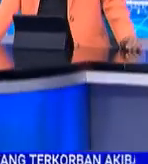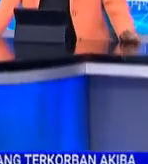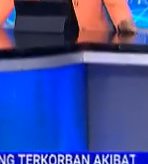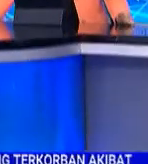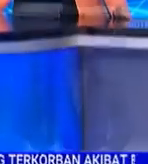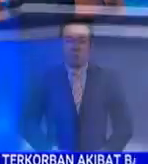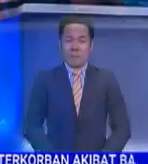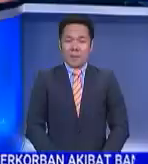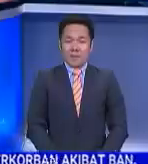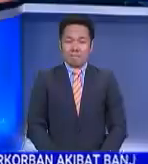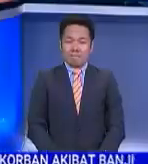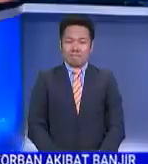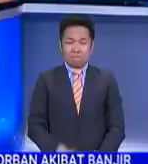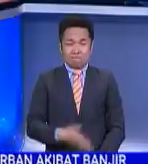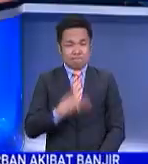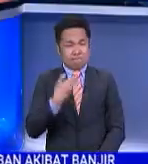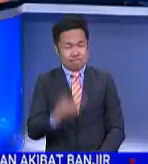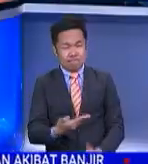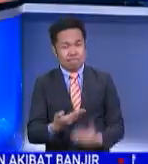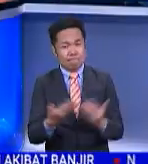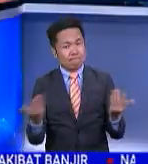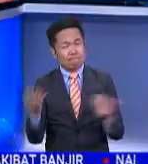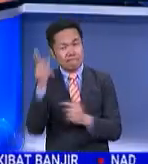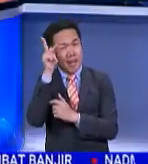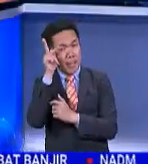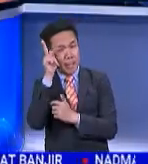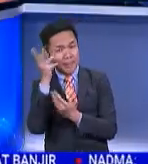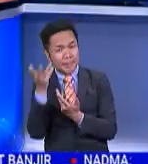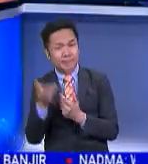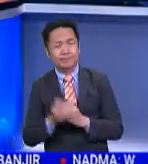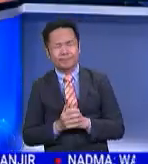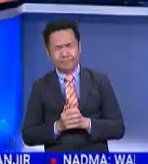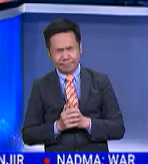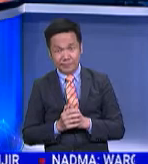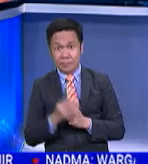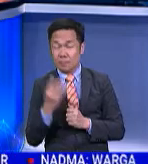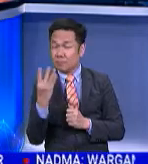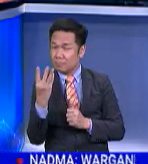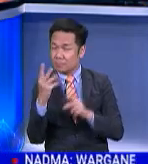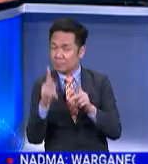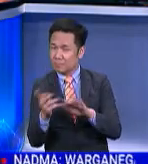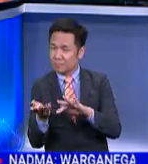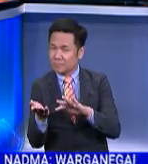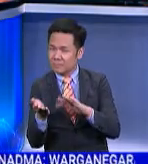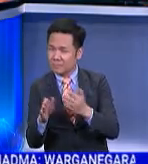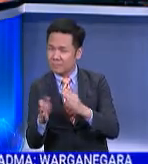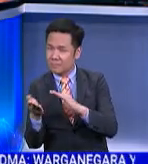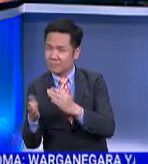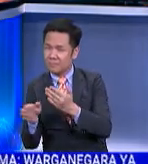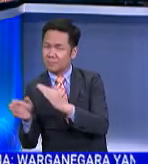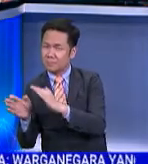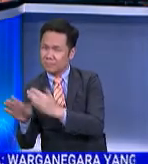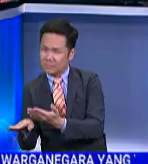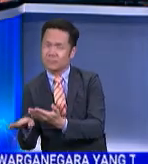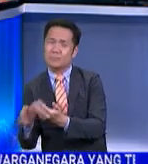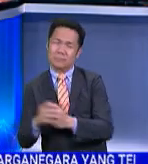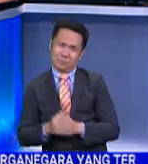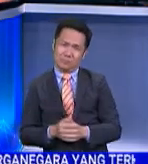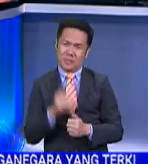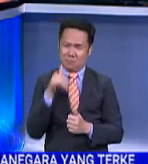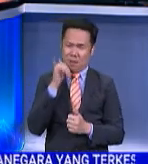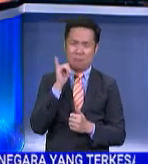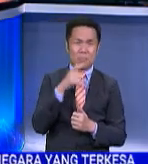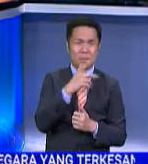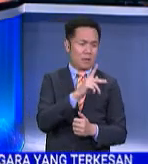Kita ke laporan seterusnya. Kelantan merekodkan 4 kematian akibat banjir setakat semalam. Menurut Ketua